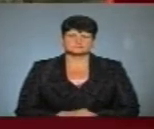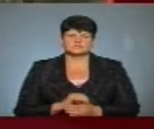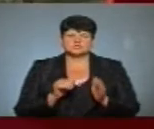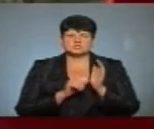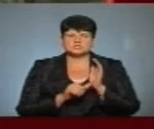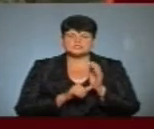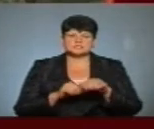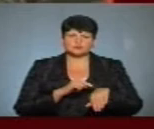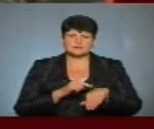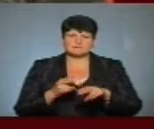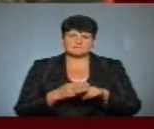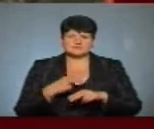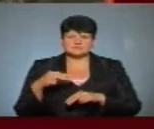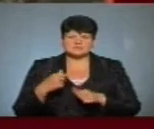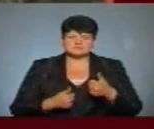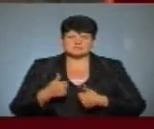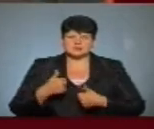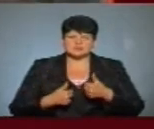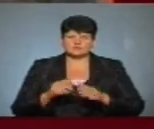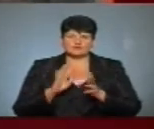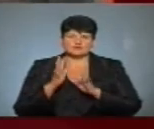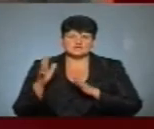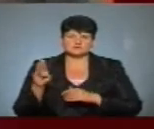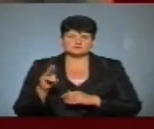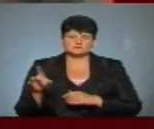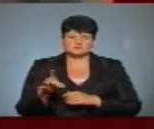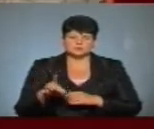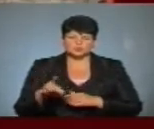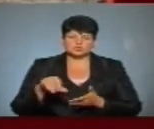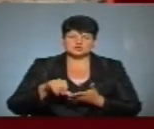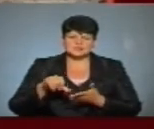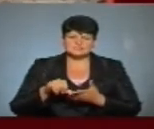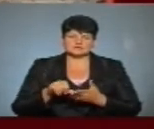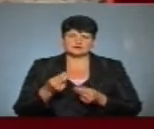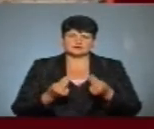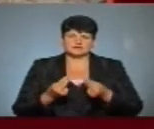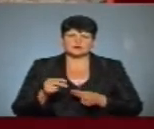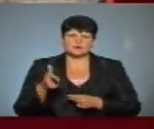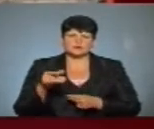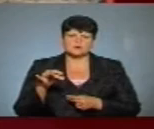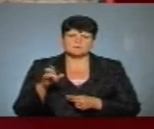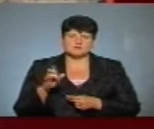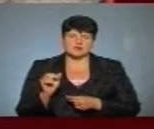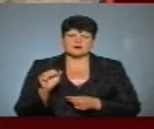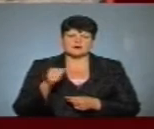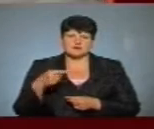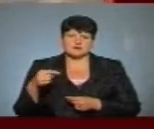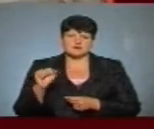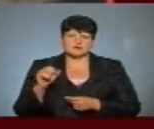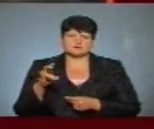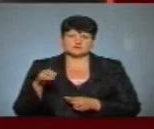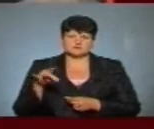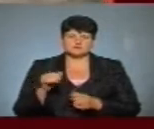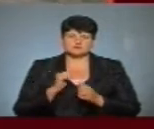«60 годин без перерви змагатимуться в лісі на Шумщині учасники теренової гри «Гурби Антонівці». Її щороку проводять на